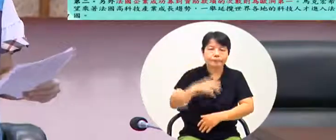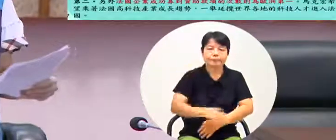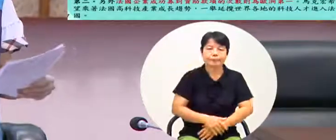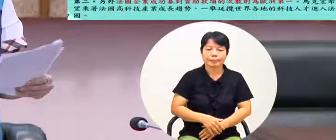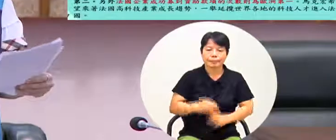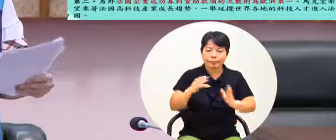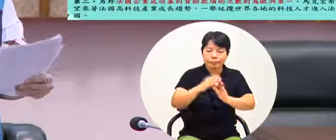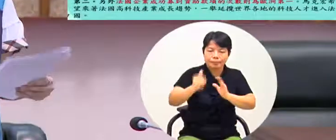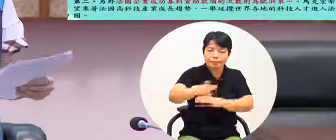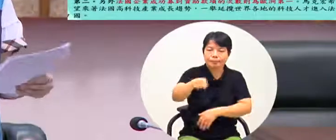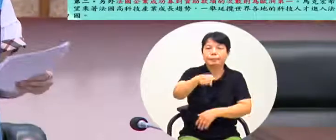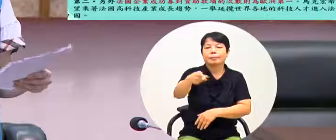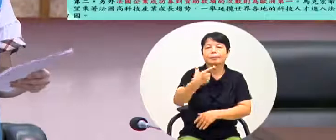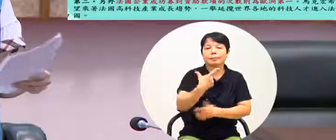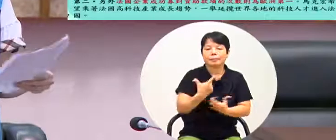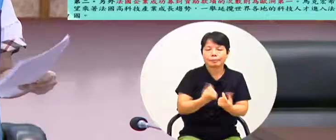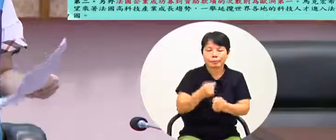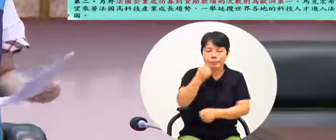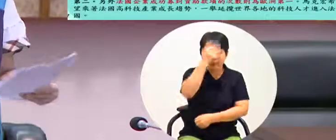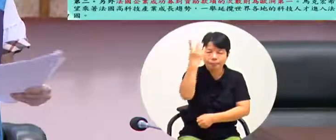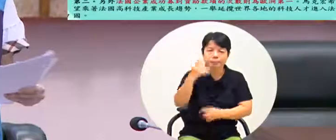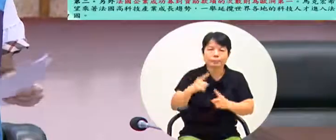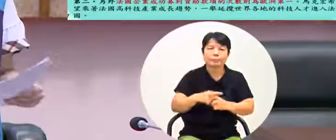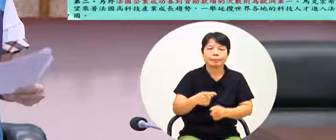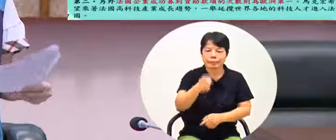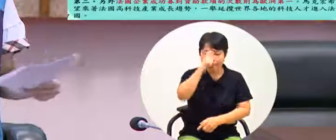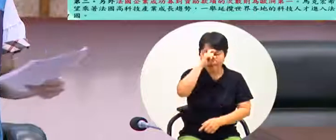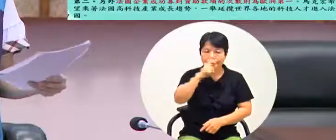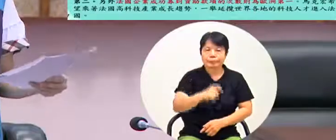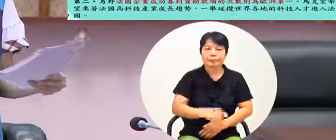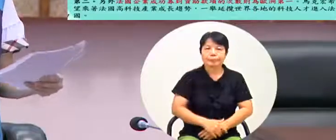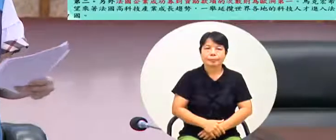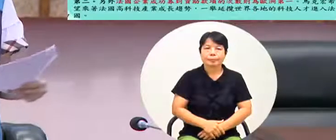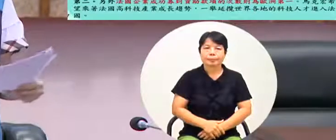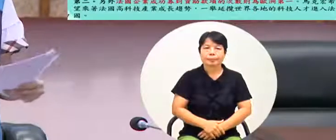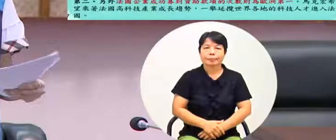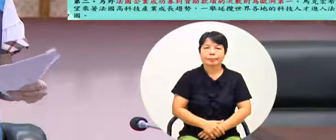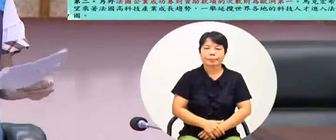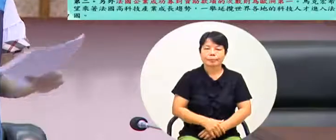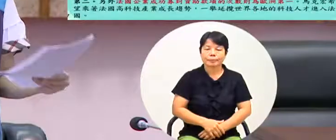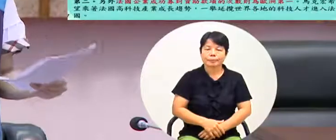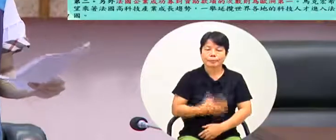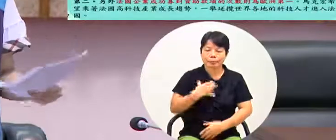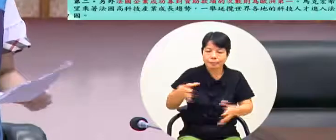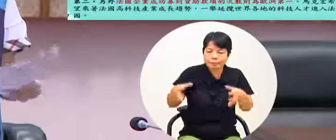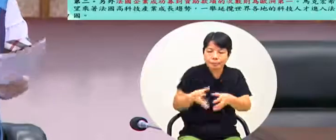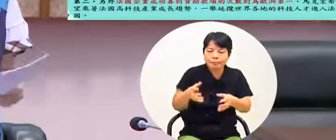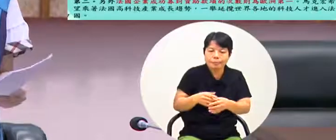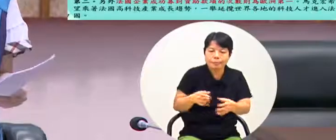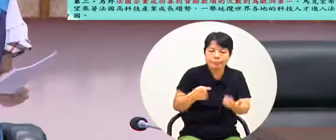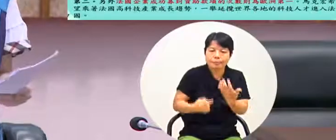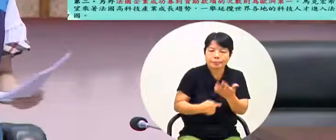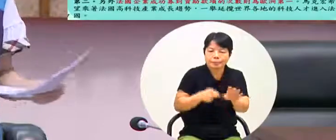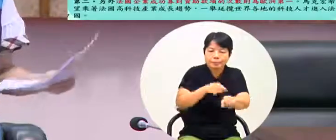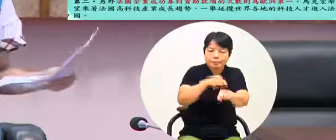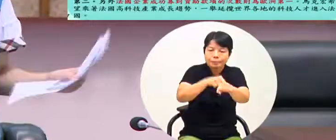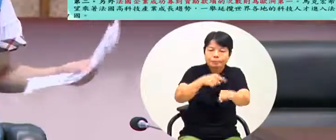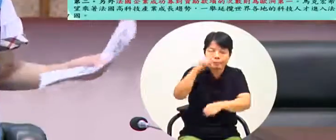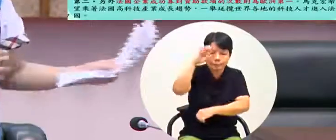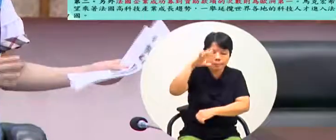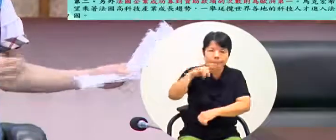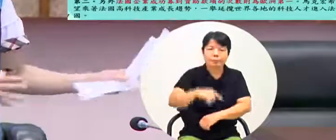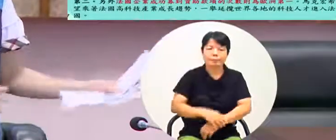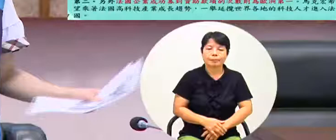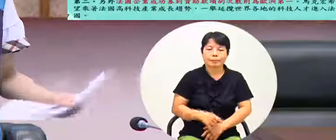希望在这个部分哦，希望我们可以一起来激发这样子的创意，然后人家做大规模的，我们就